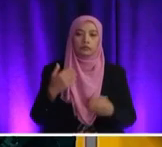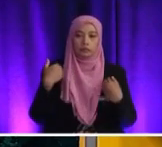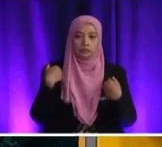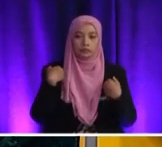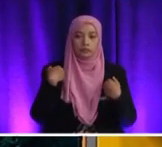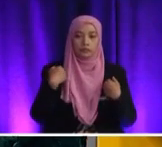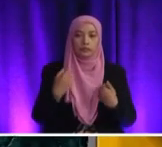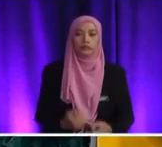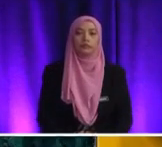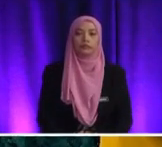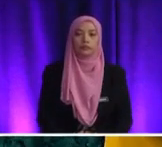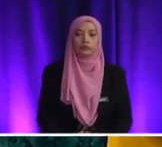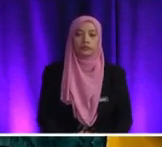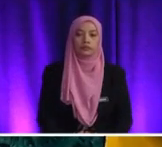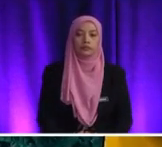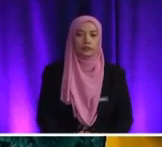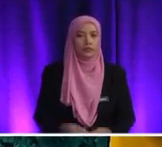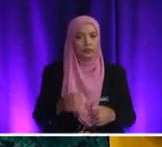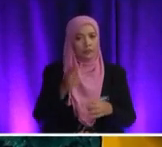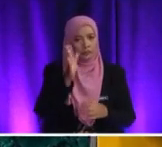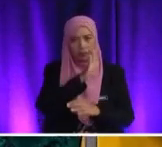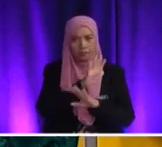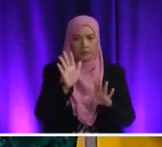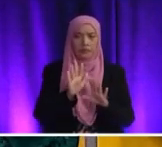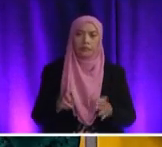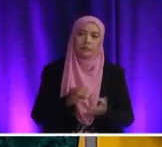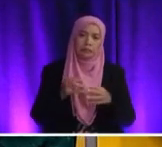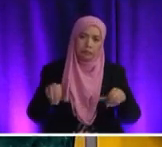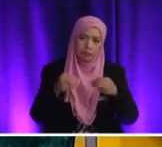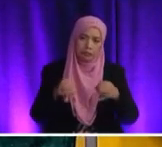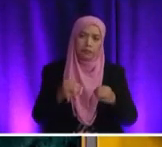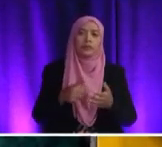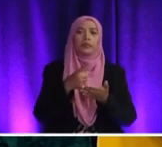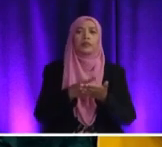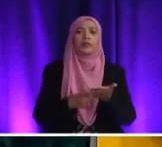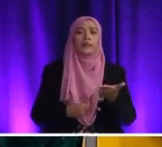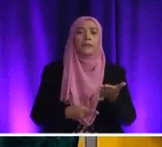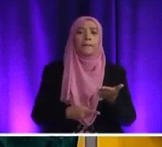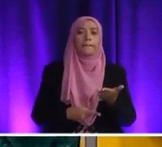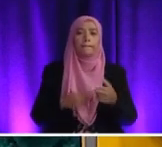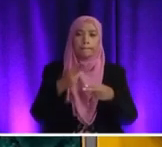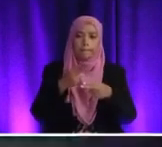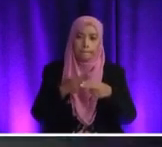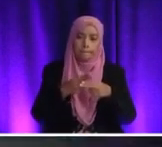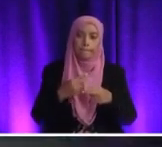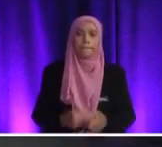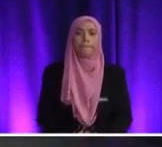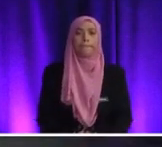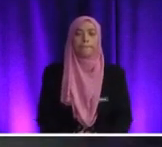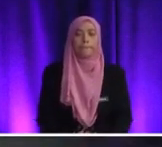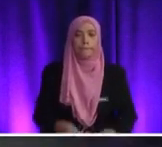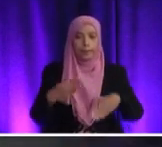masakan Tante phon ditulis Abdullah memegang jadi apa nama bidang tuh kita tanya kamu kawan ciblek